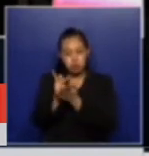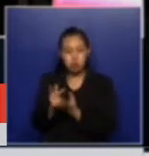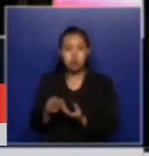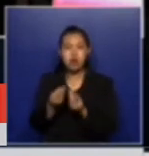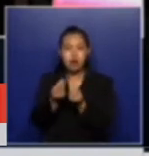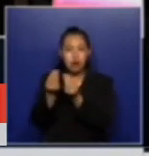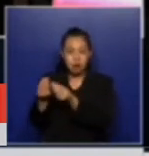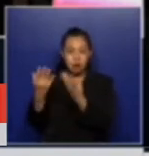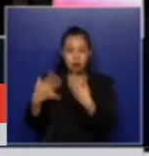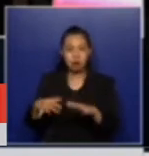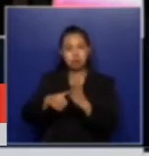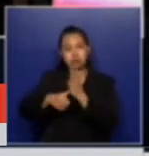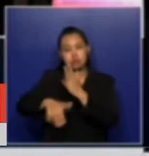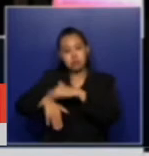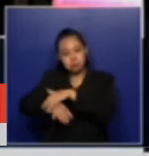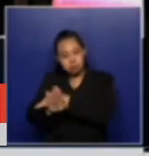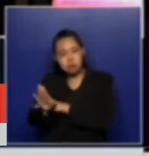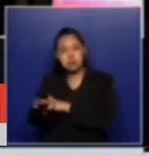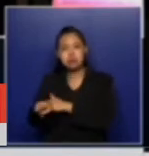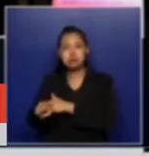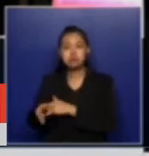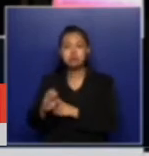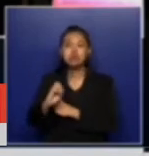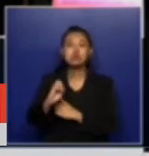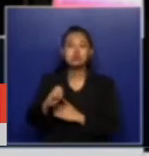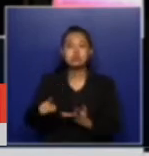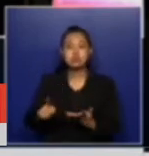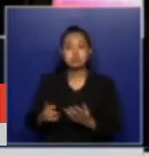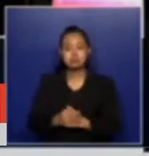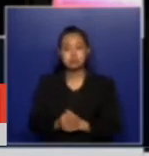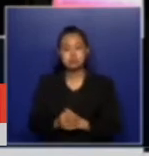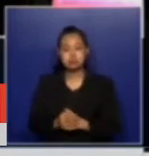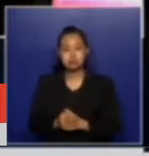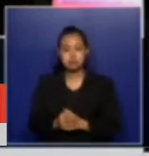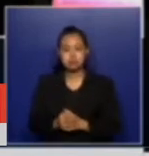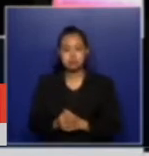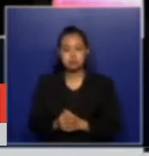ปมันจะเกิดขึ้นอย่างสูงแล้วก็รวดเร็วขึ้นอย่างมากนะครับ